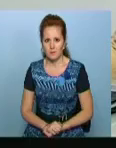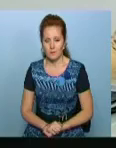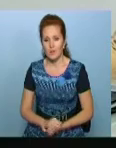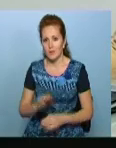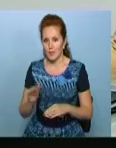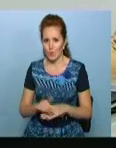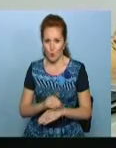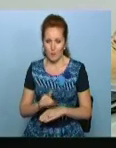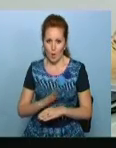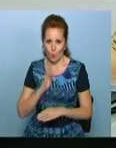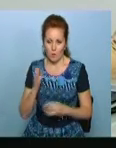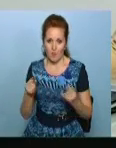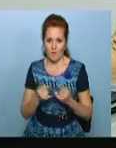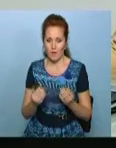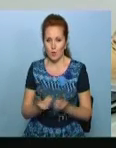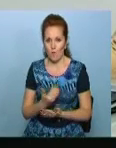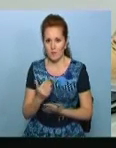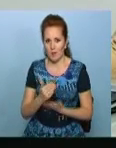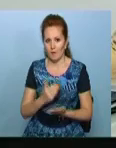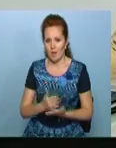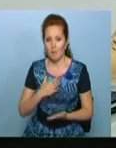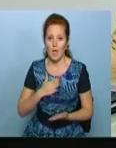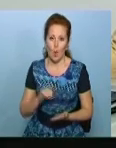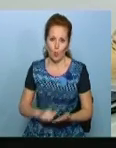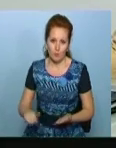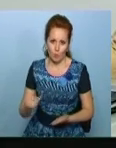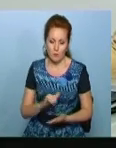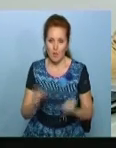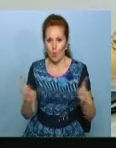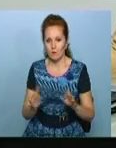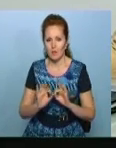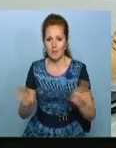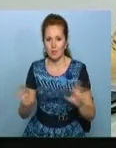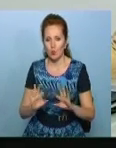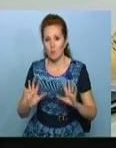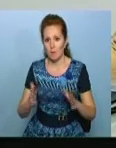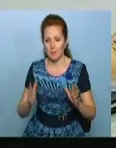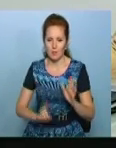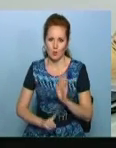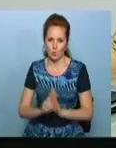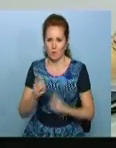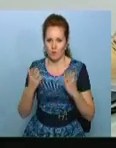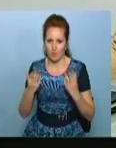Доброе утро. В эфире новости телеканала «Моя Удмуртия», в студии Марины Симонова. И коротко расскажу о событиях наступившего дня.